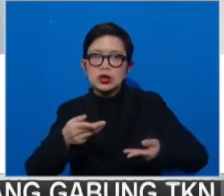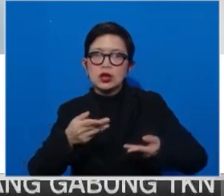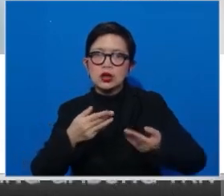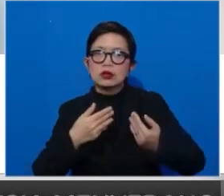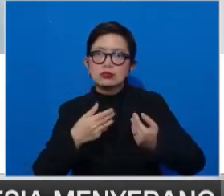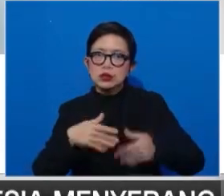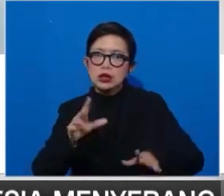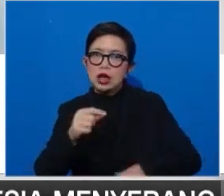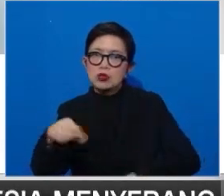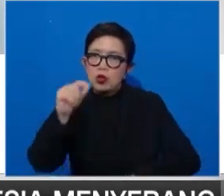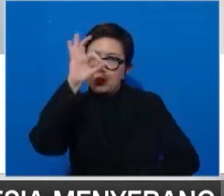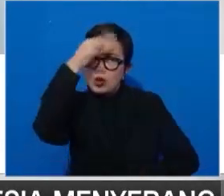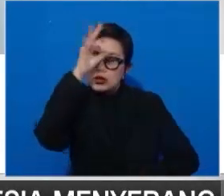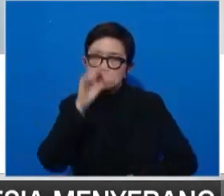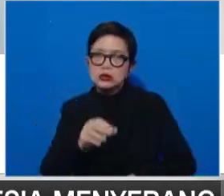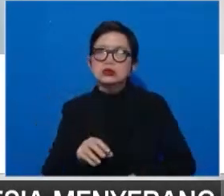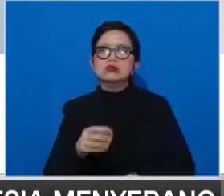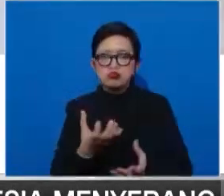berdamai.